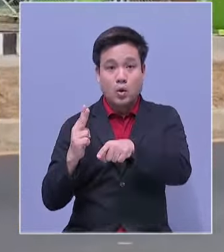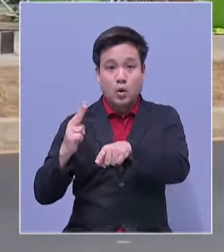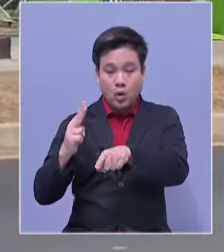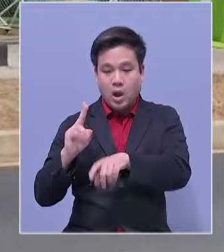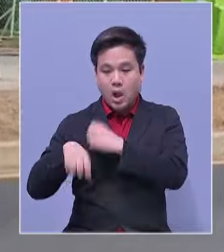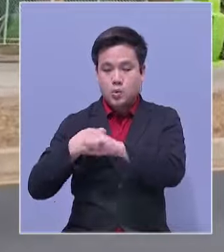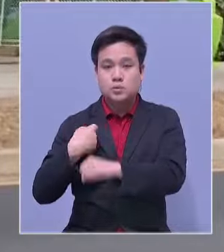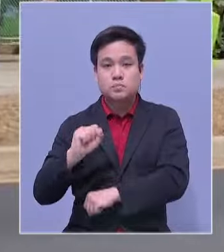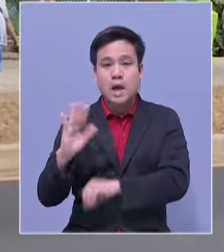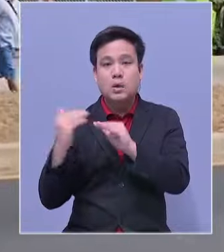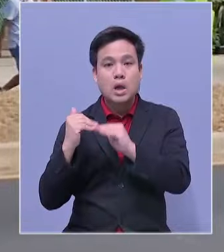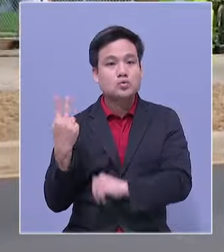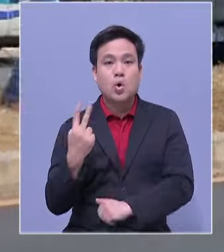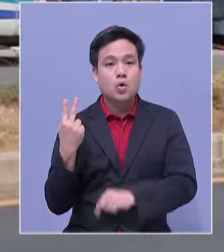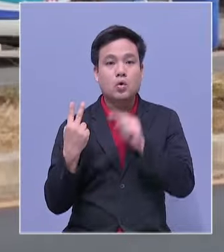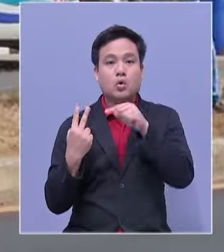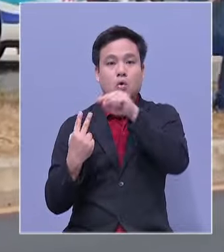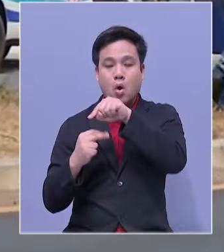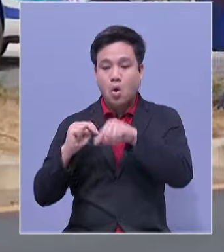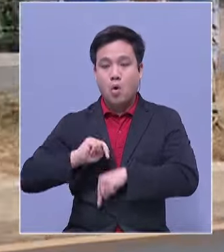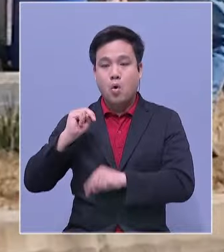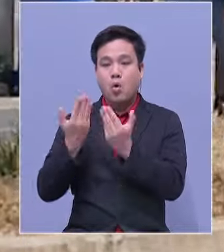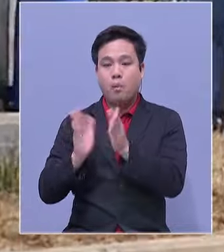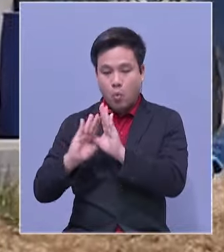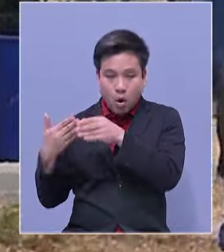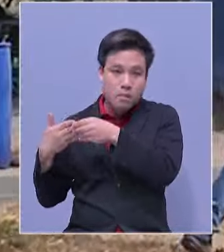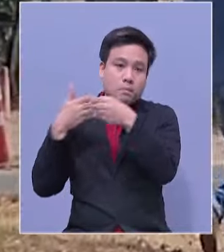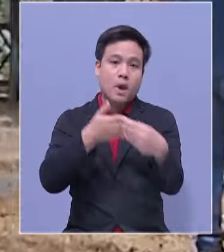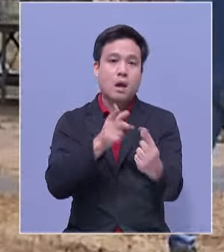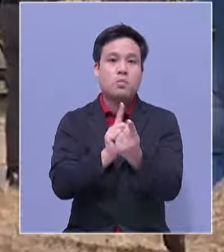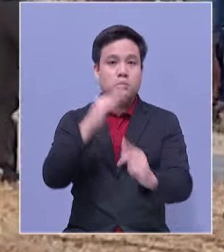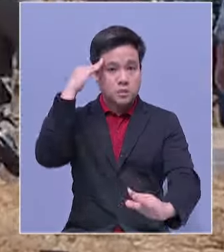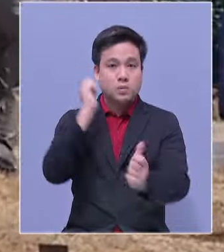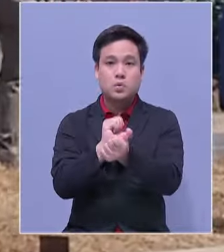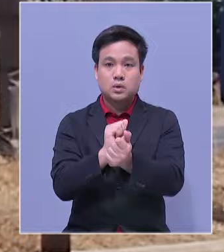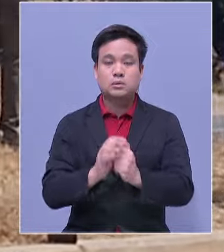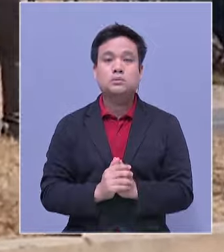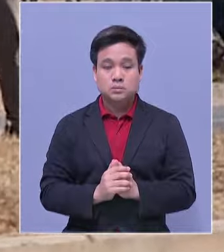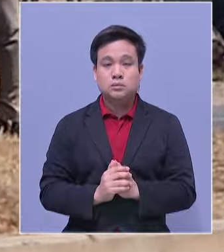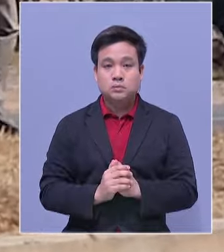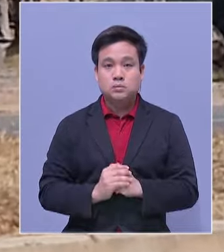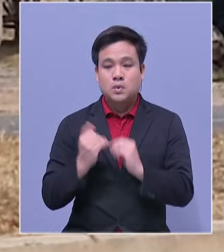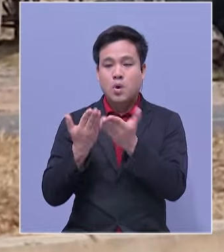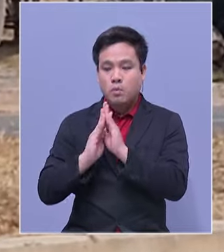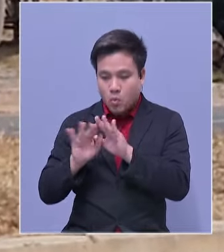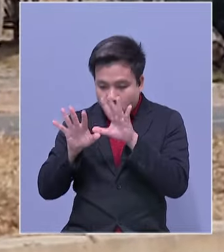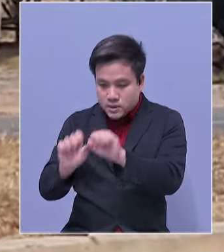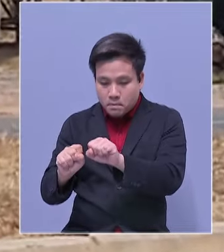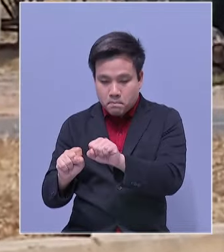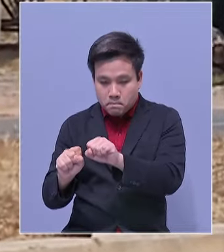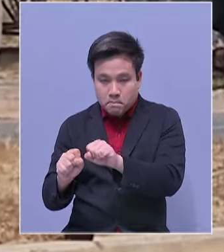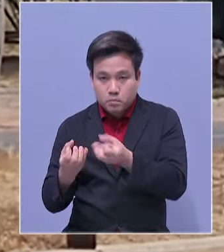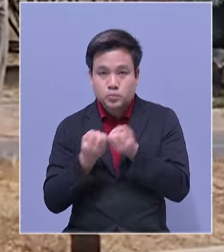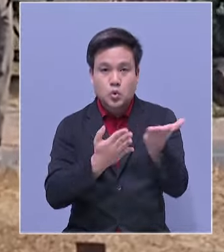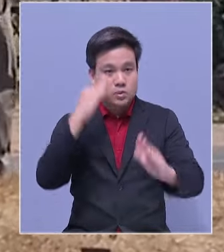กันเป็นคนซ้อนท้ายซึ่งเป็นคนปลามีดผู้ปกครองพามามอบตัวกับตำรวจในฐานะผู้ก่อเหตุก่อนตำรวจจะนำตัวส่ง